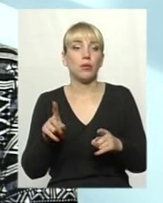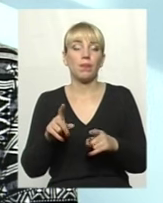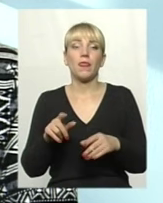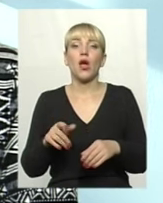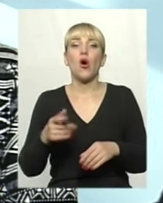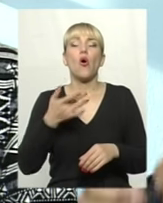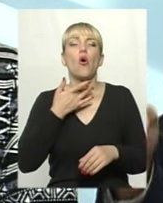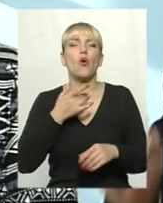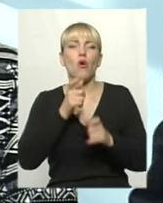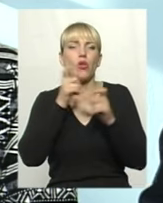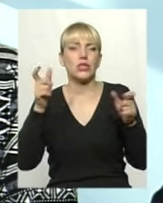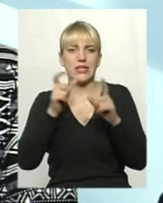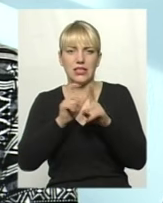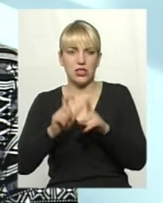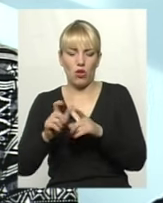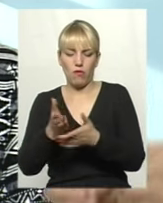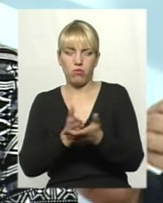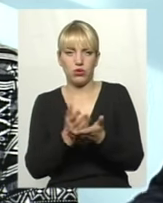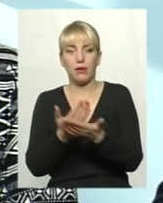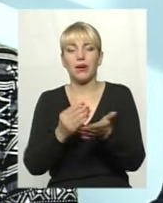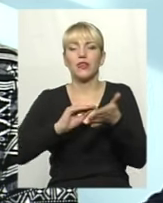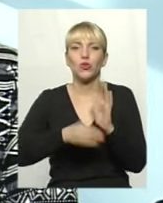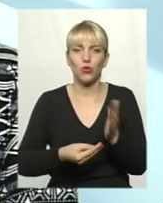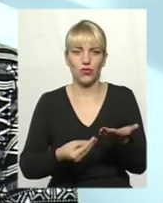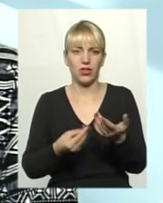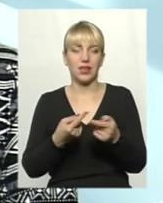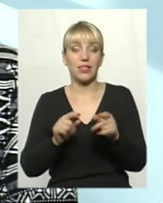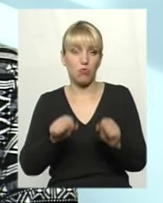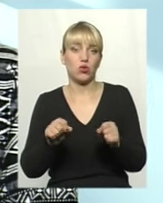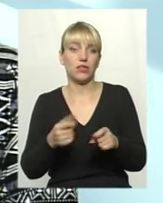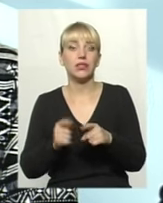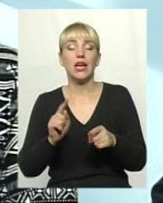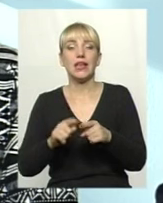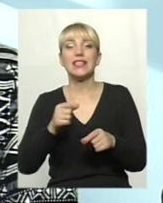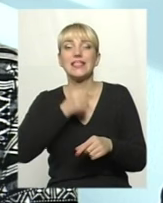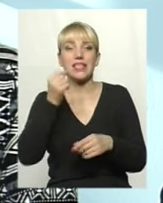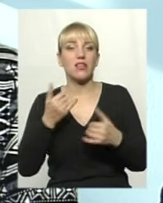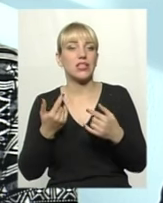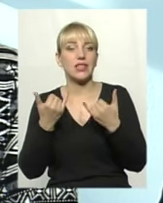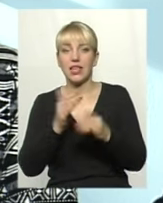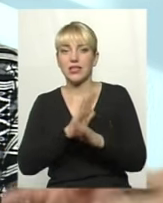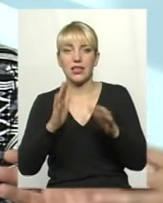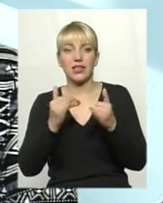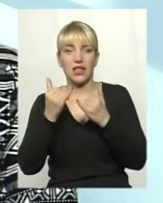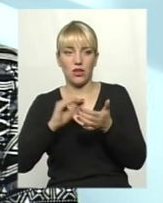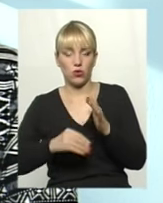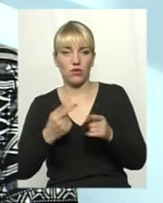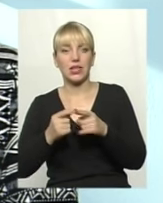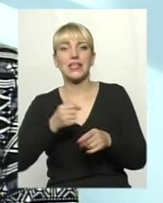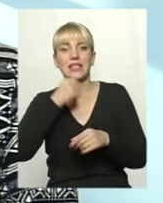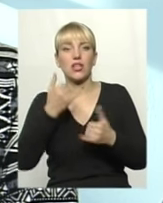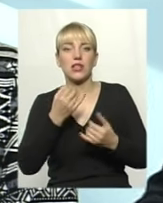голосне слово «послуги», ті самі довідки, та сама можливість. І староста, він по суті свій, він не тільки для довідок. Староста – це